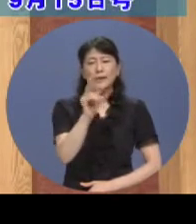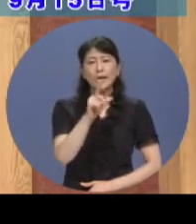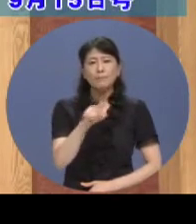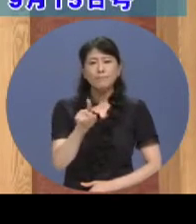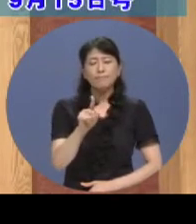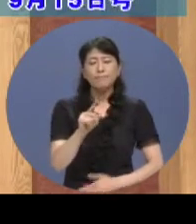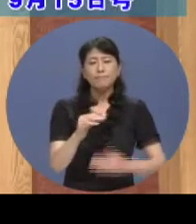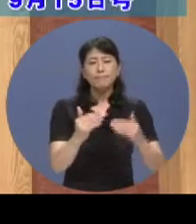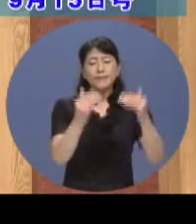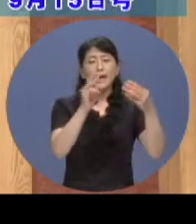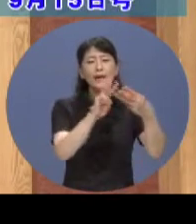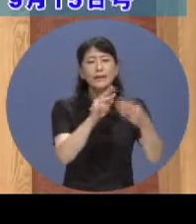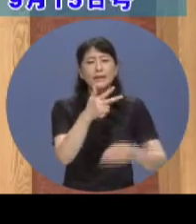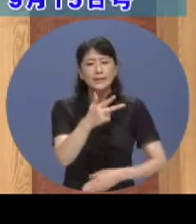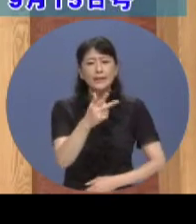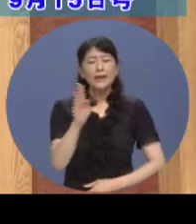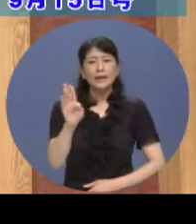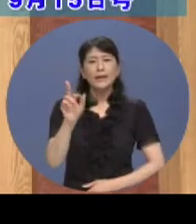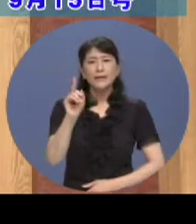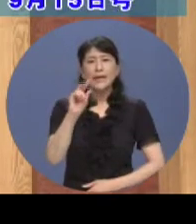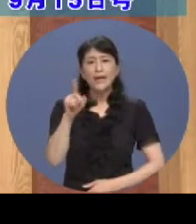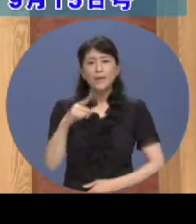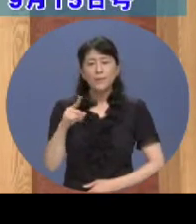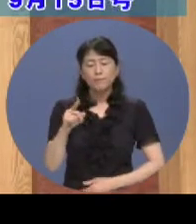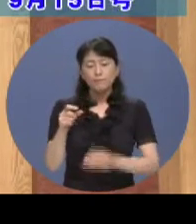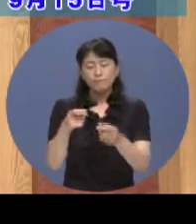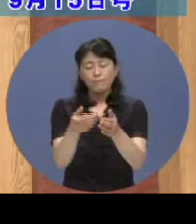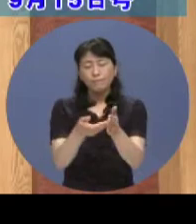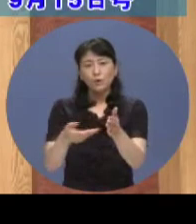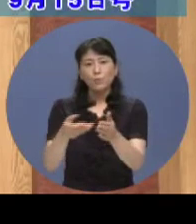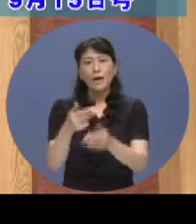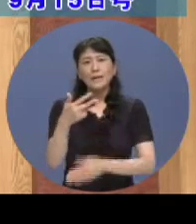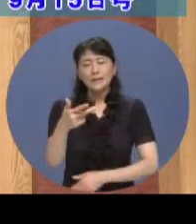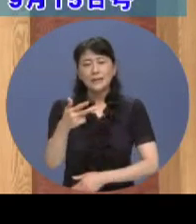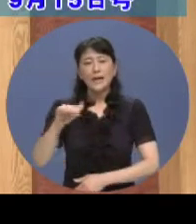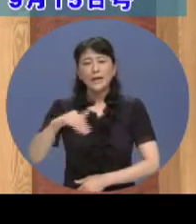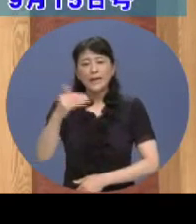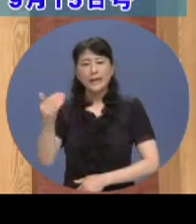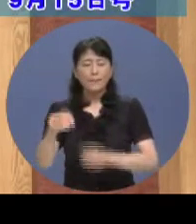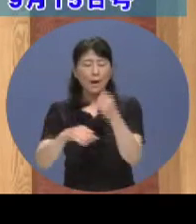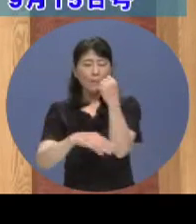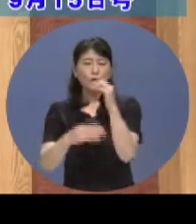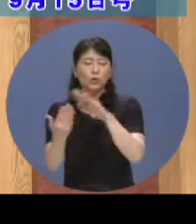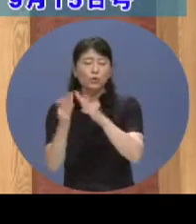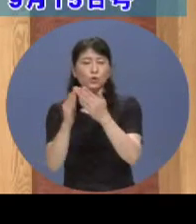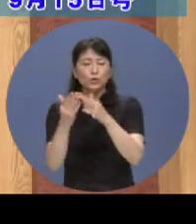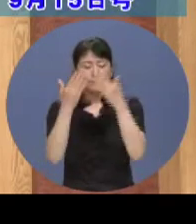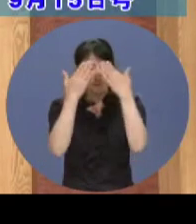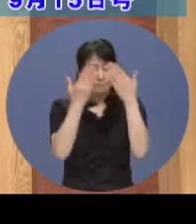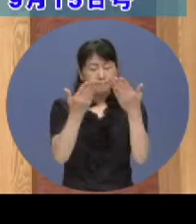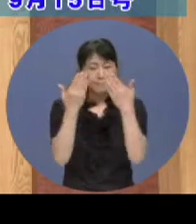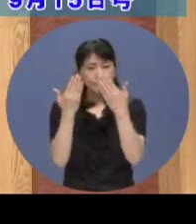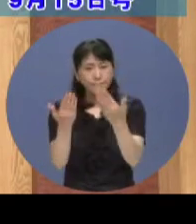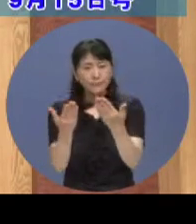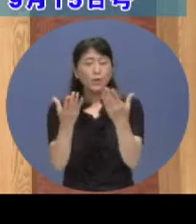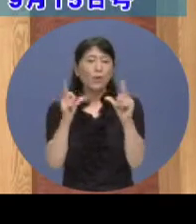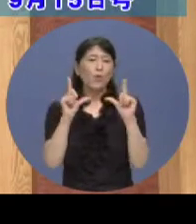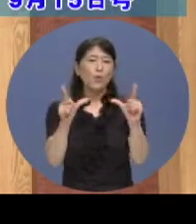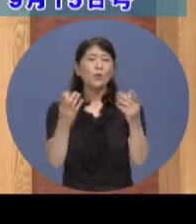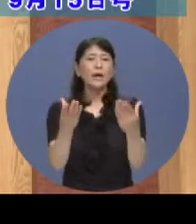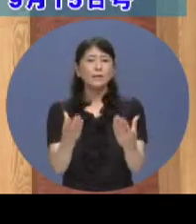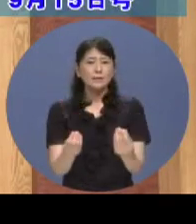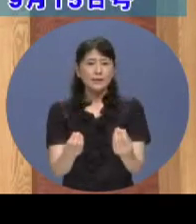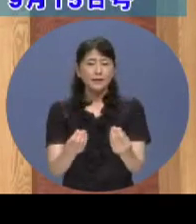陸前高田市、気仙沼市、山本町に送ったと報告されました。